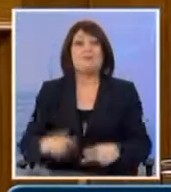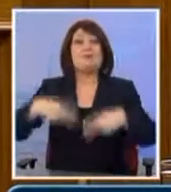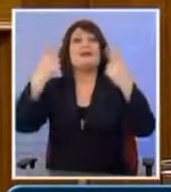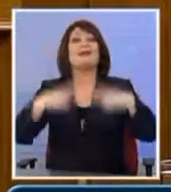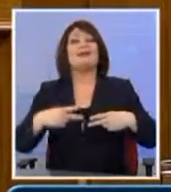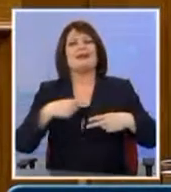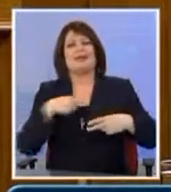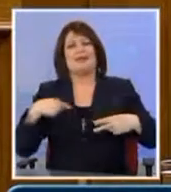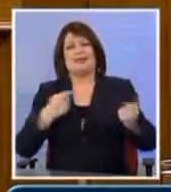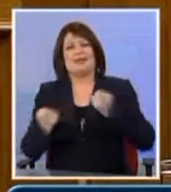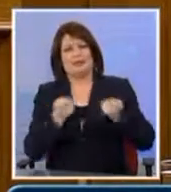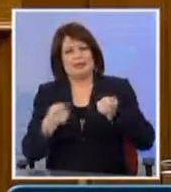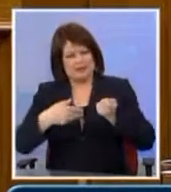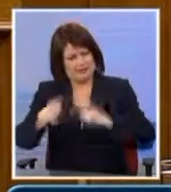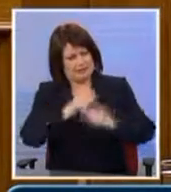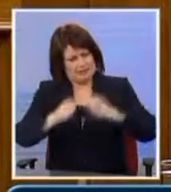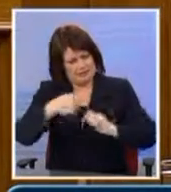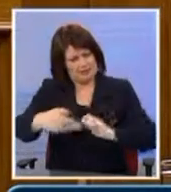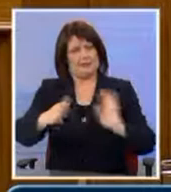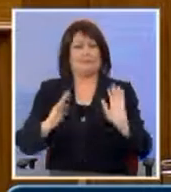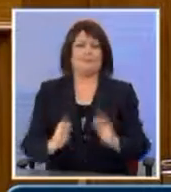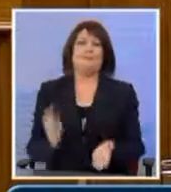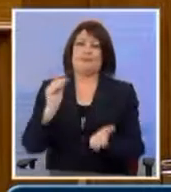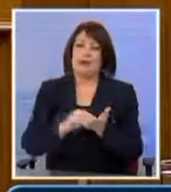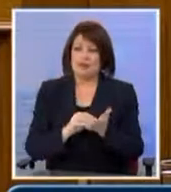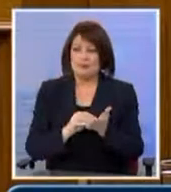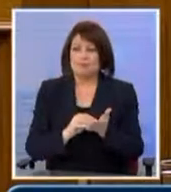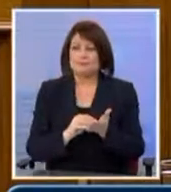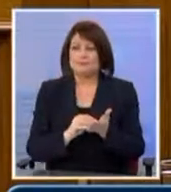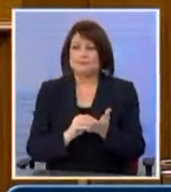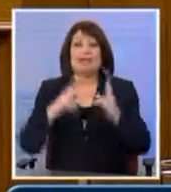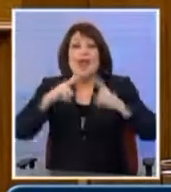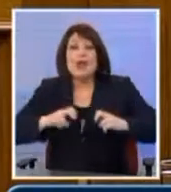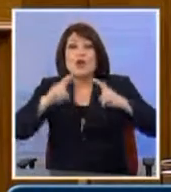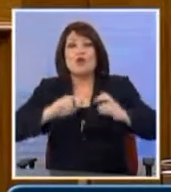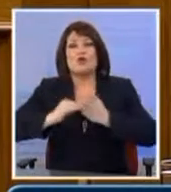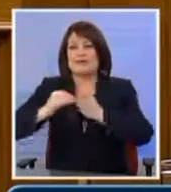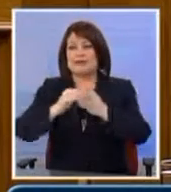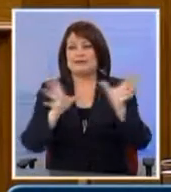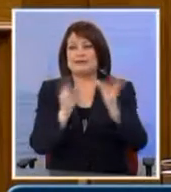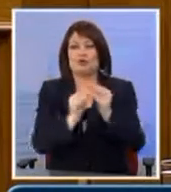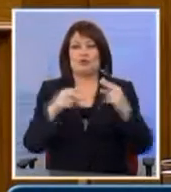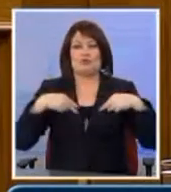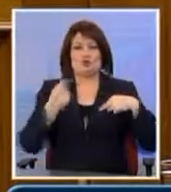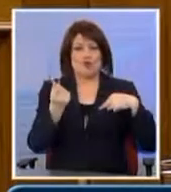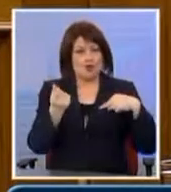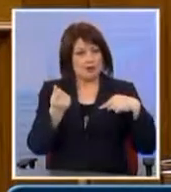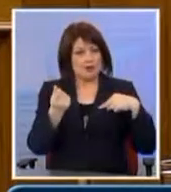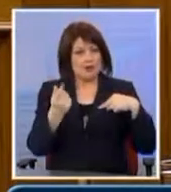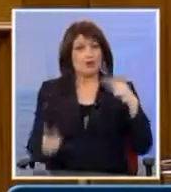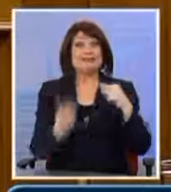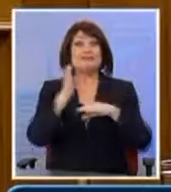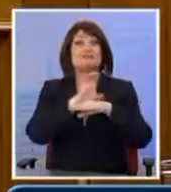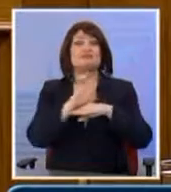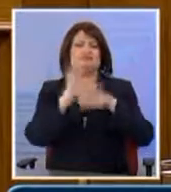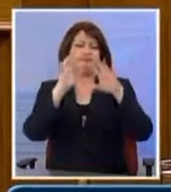διοίκηση βρίσκεται στο τελικό στάδιο της αναμόρφωσής της. Επίσης, οι ελεκτικές υπηρεσίες του Υπουργείου βασίζονται πλέον σε σύγχρονα